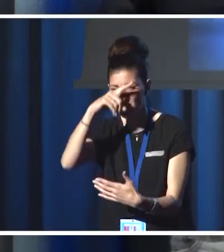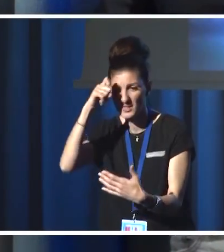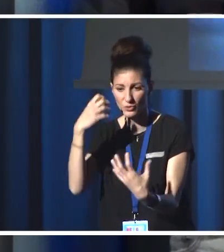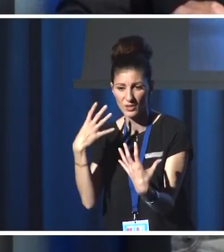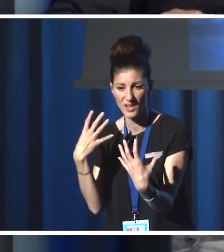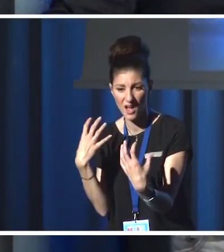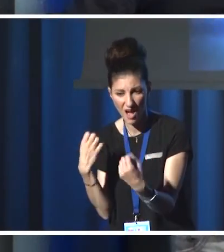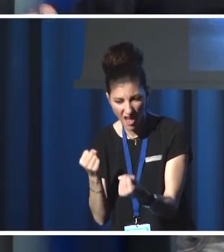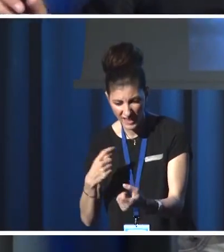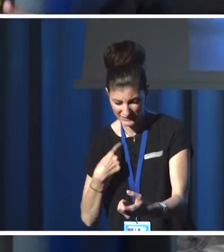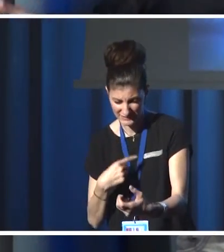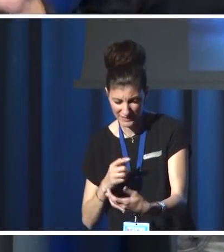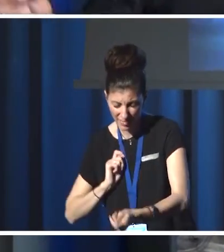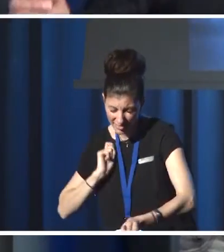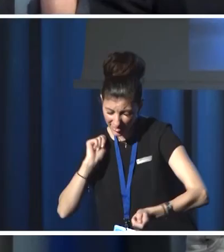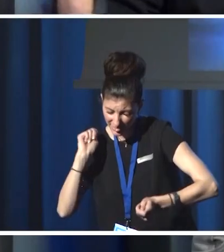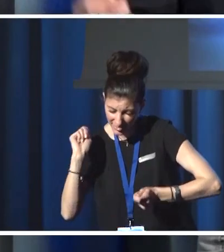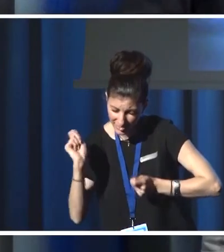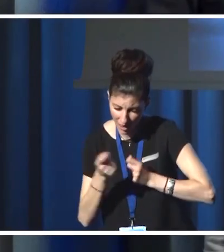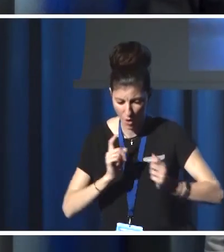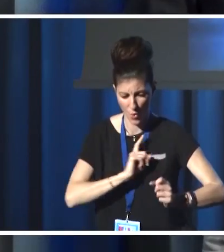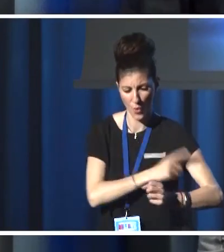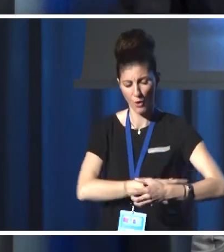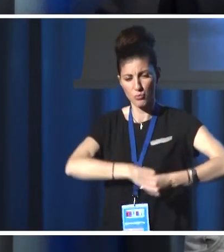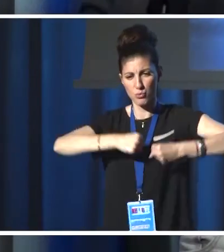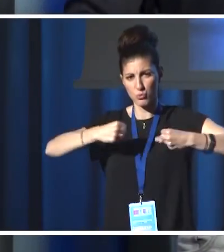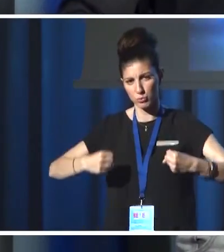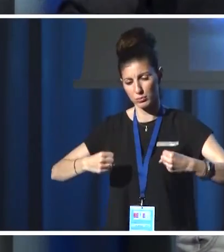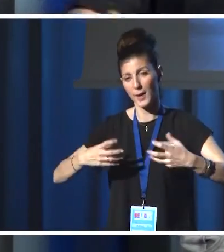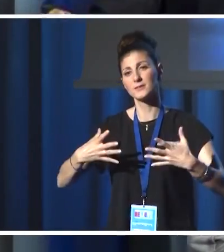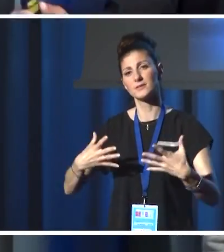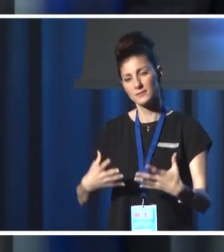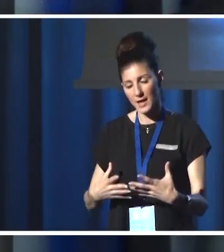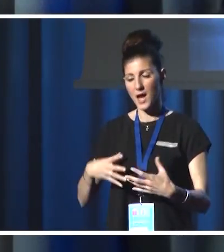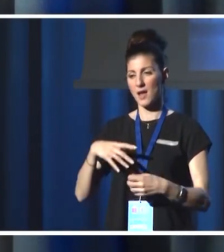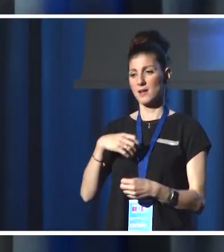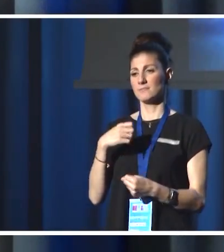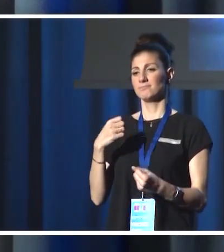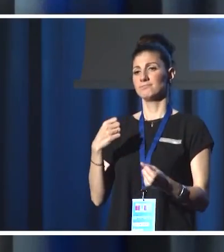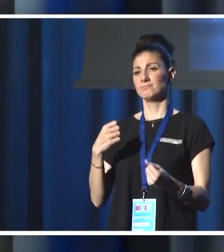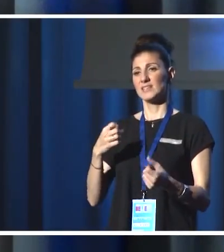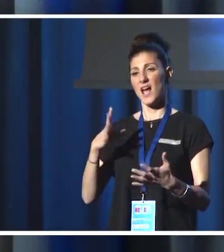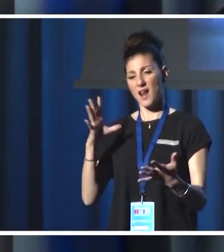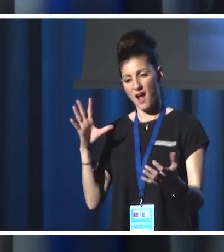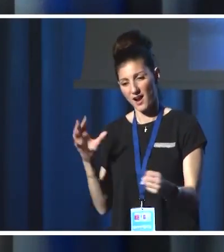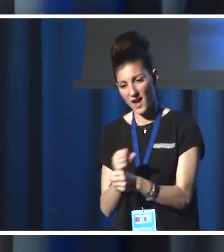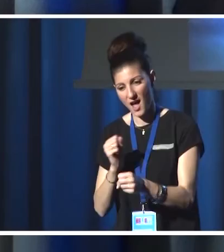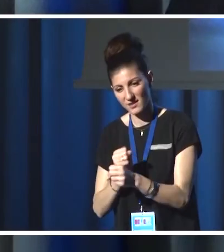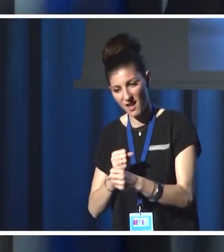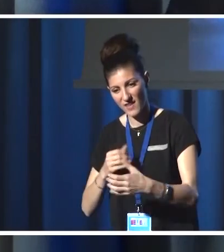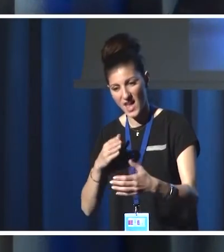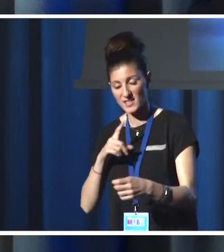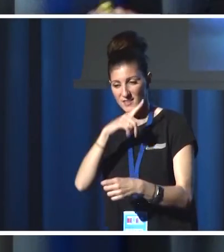αλλά βγάζει ς πέρας δύσκολες καταστάσεις και όταν μετά ηρεμεί κάθεται κάτω και λέει εγώ το κανα